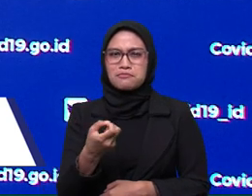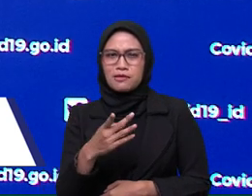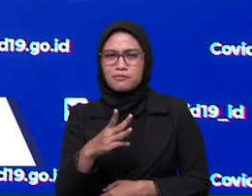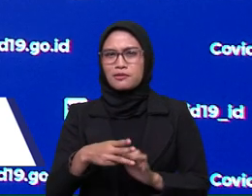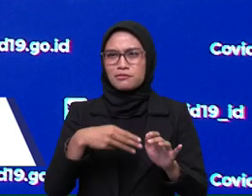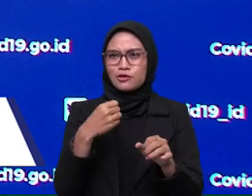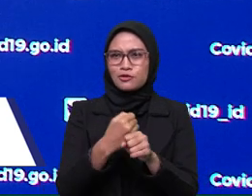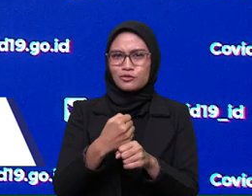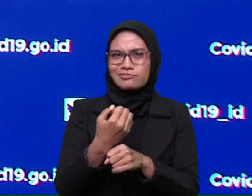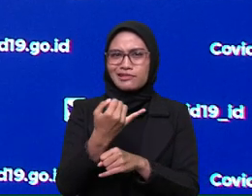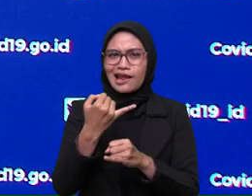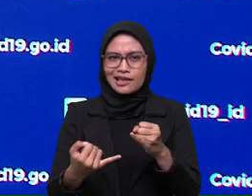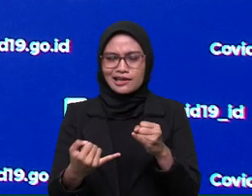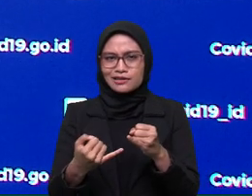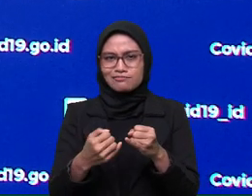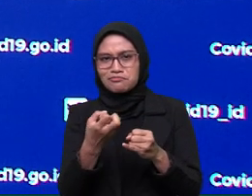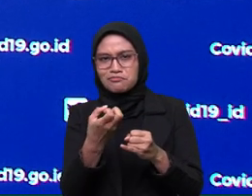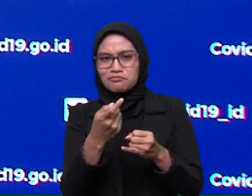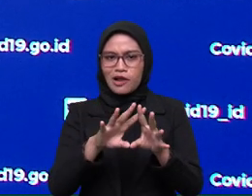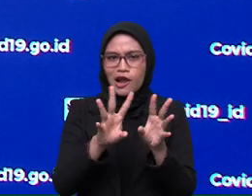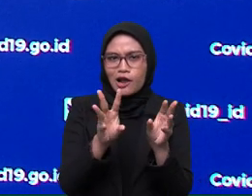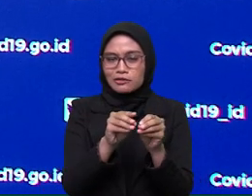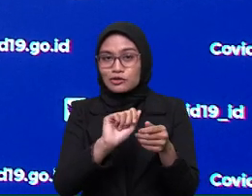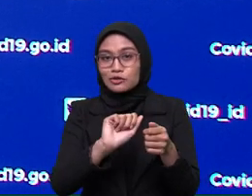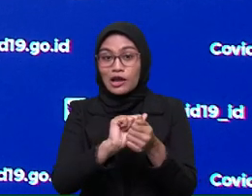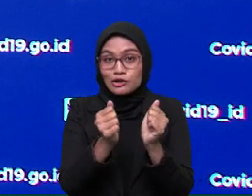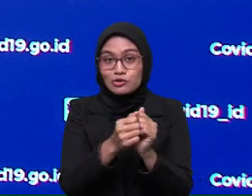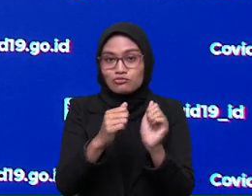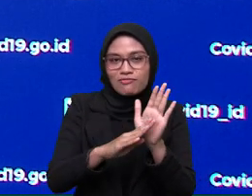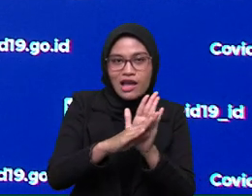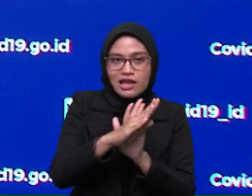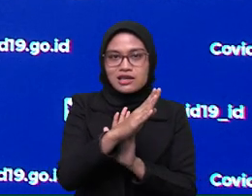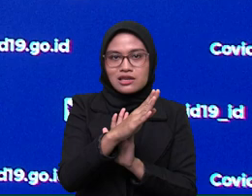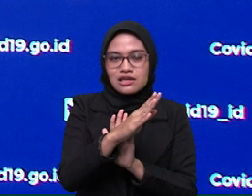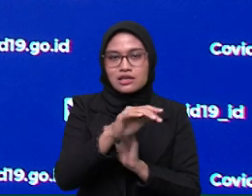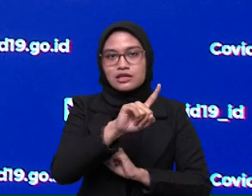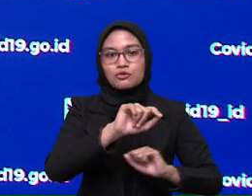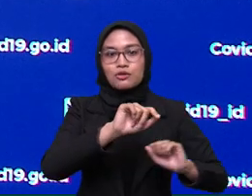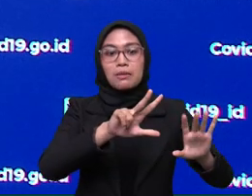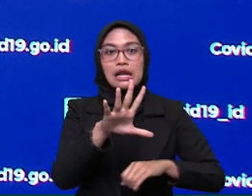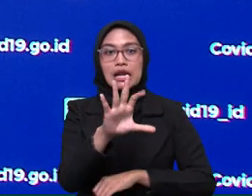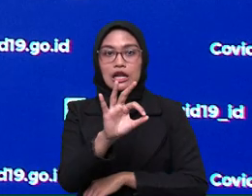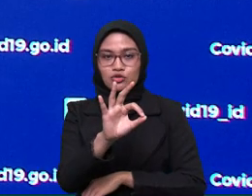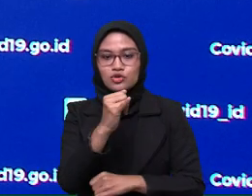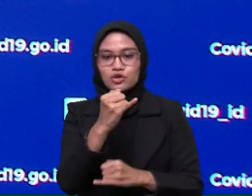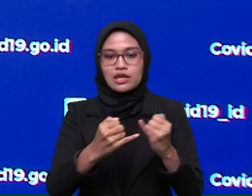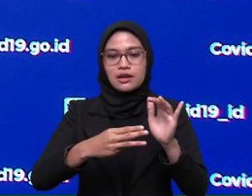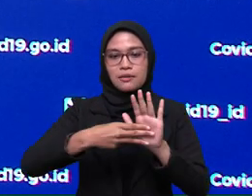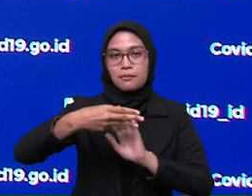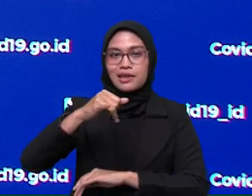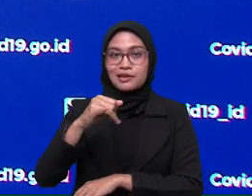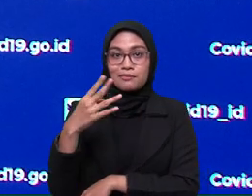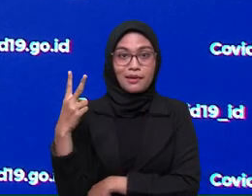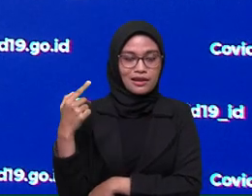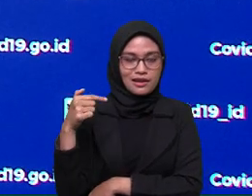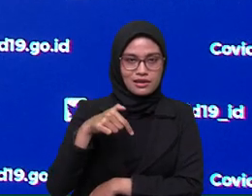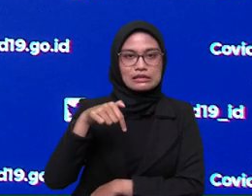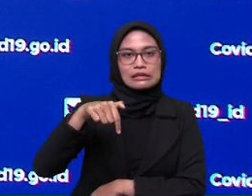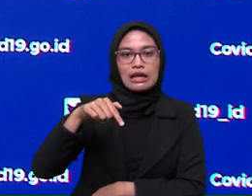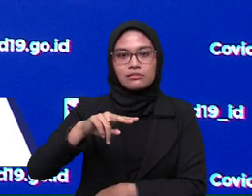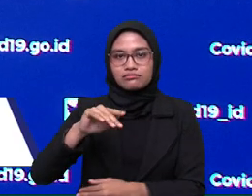terjadi kenaikan kasus mingguan dari sebelumnya 1800 kasus di akhir Mei lalu menjadi